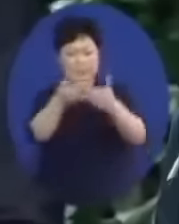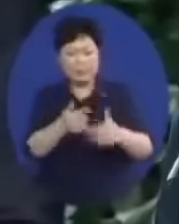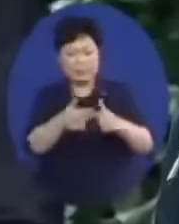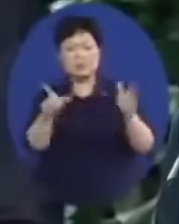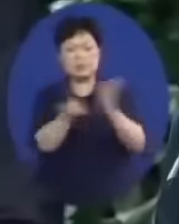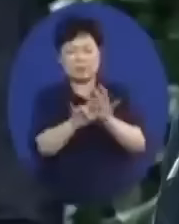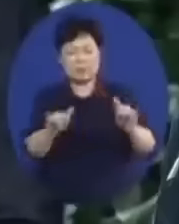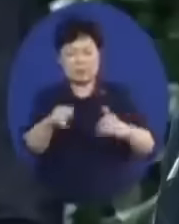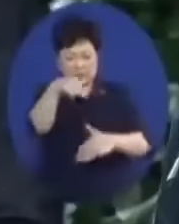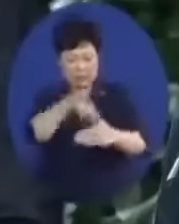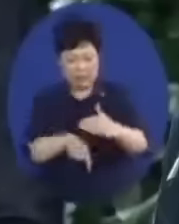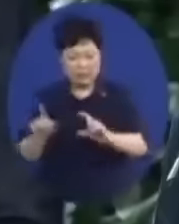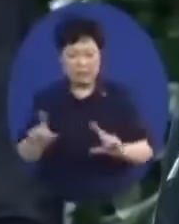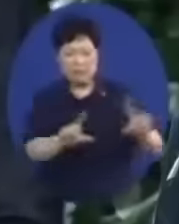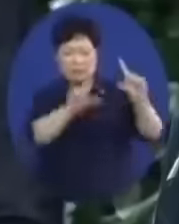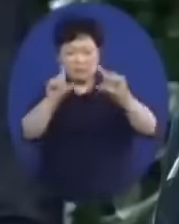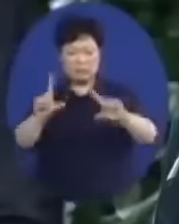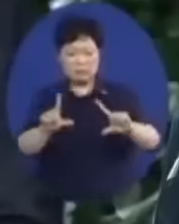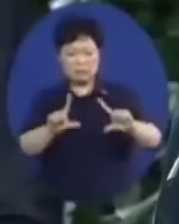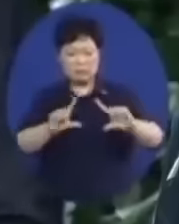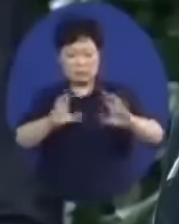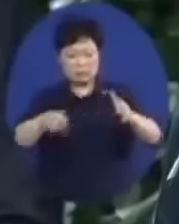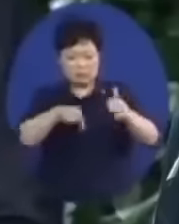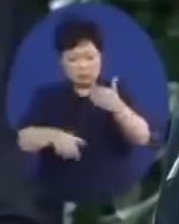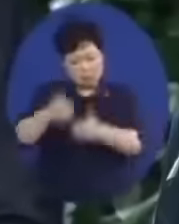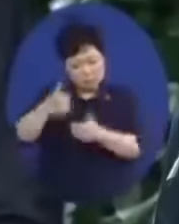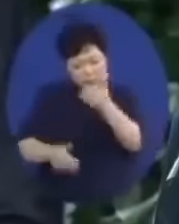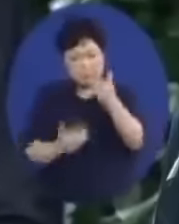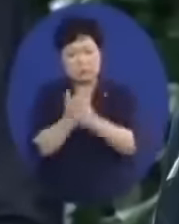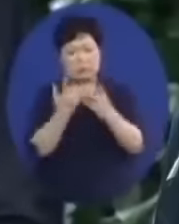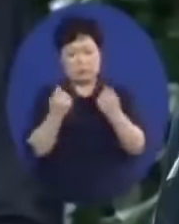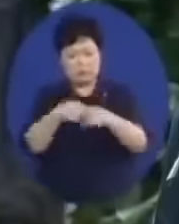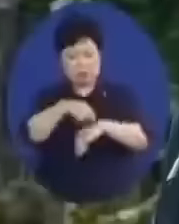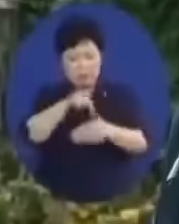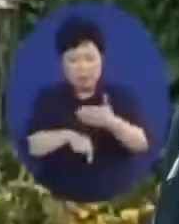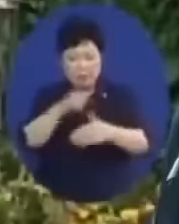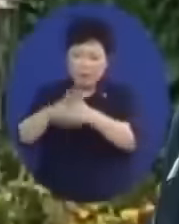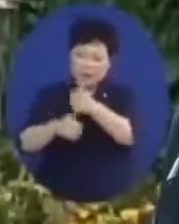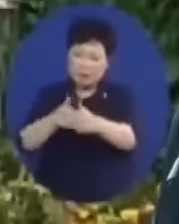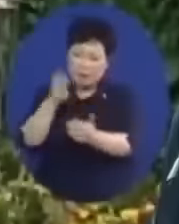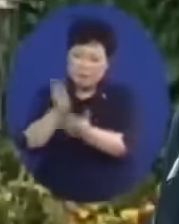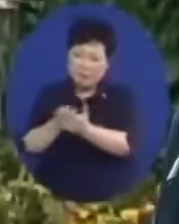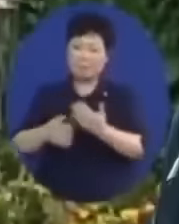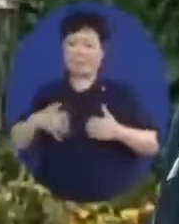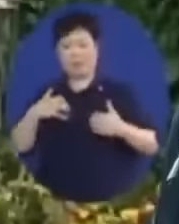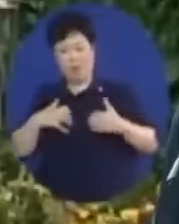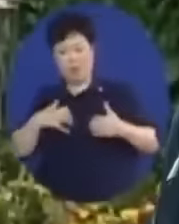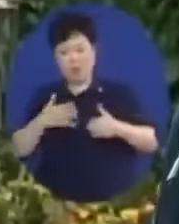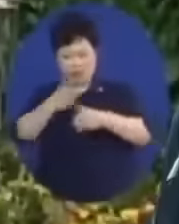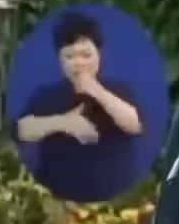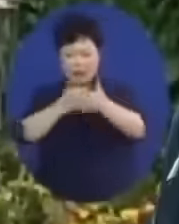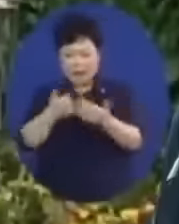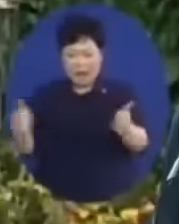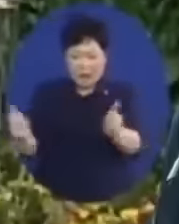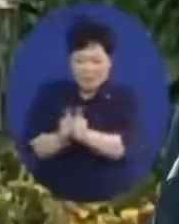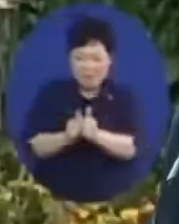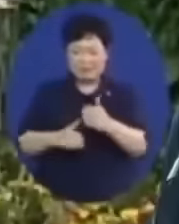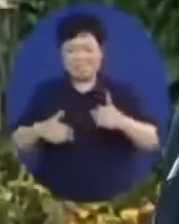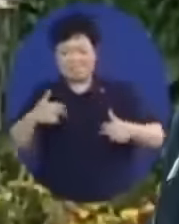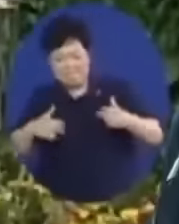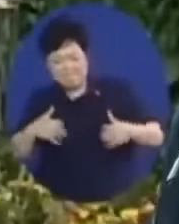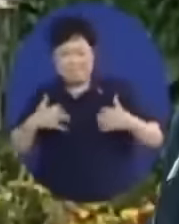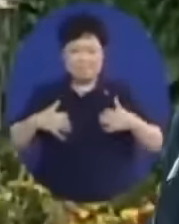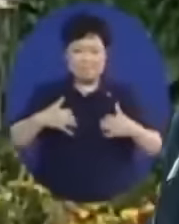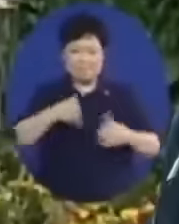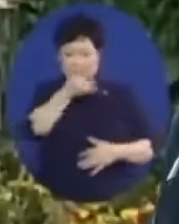그리스도인들은 내면 세계에서 이런 갈등이 벌어지고 있는 것입니다. 마음으로는 하나님의 법을 즐거워하고 하나님과 함께 즐거워